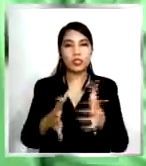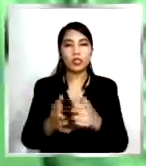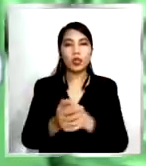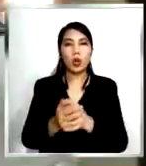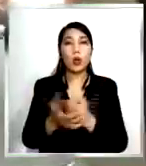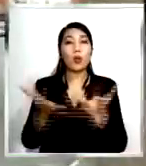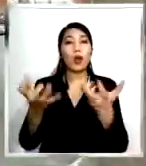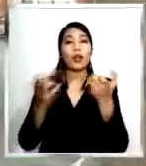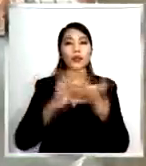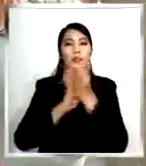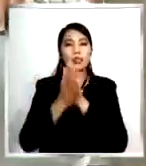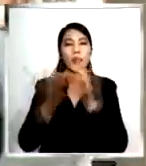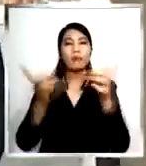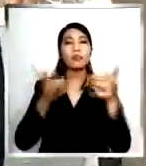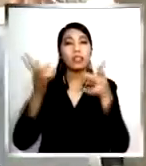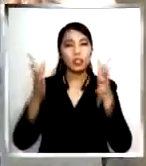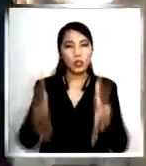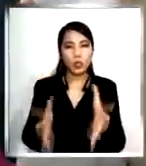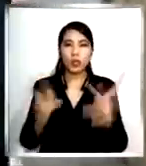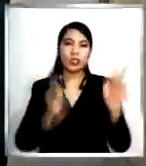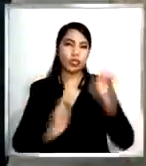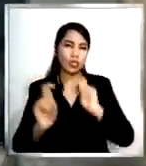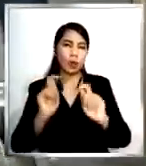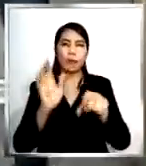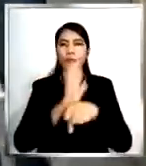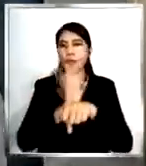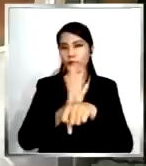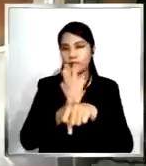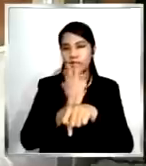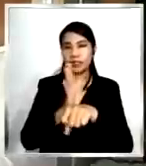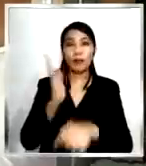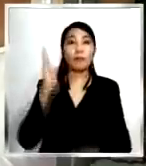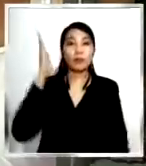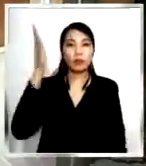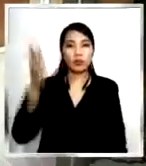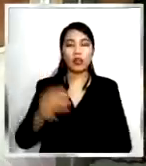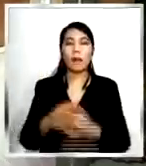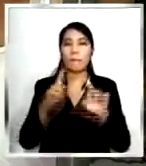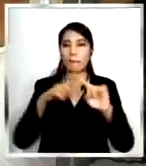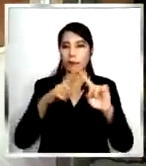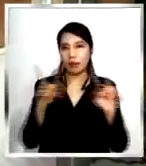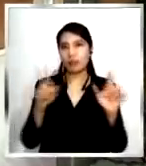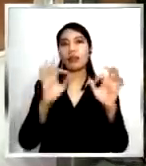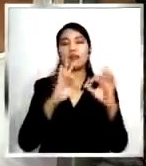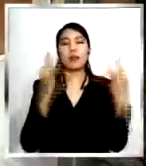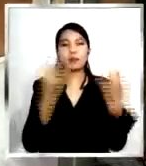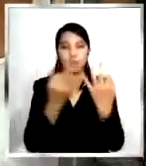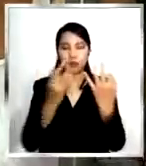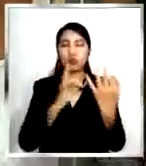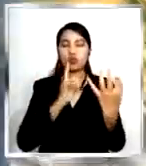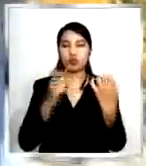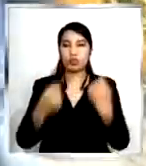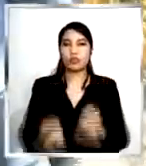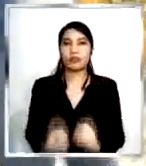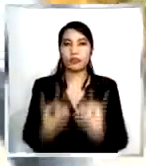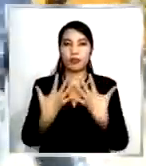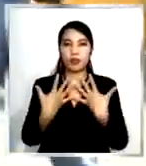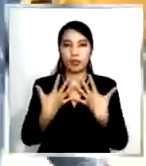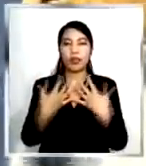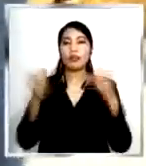araw. Pero higit sa pangarap para sa sarili, pamilya ang inspirasyon ni Ax kung bakit pinagsasabay niya ang pagtatrabaho at